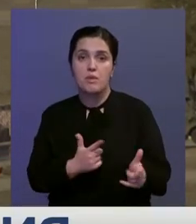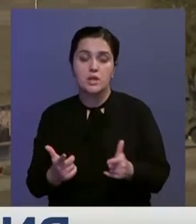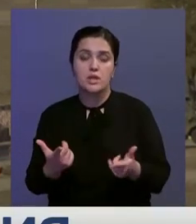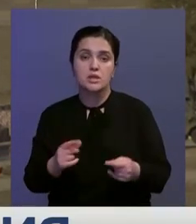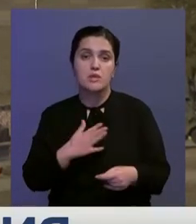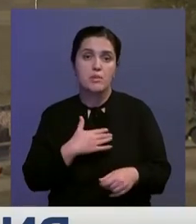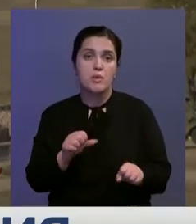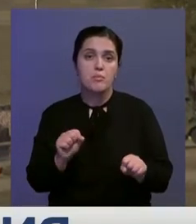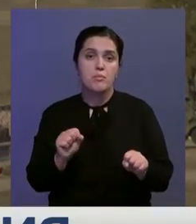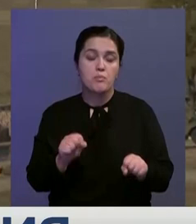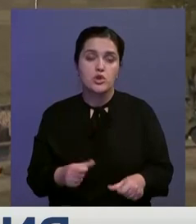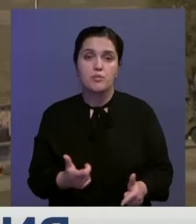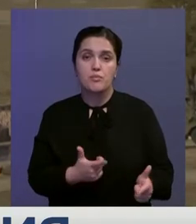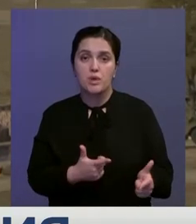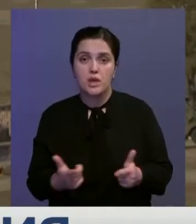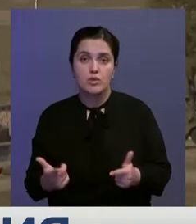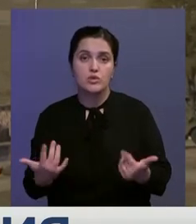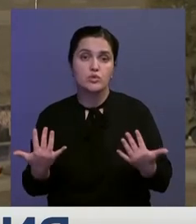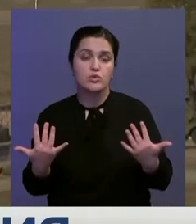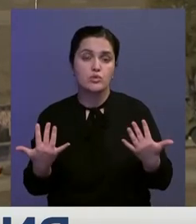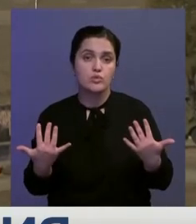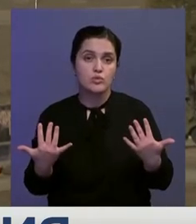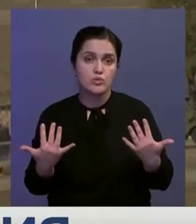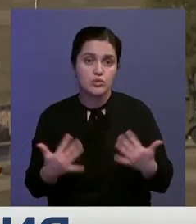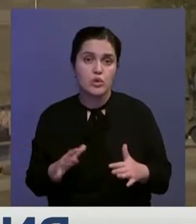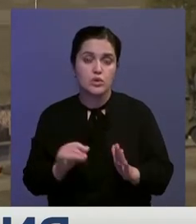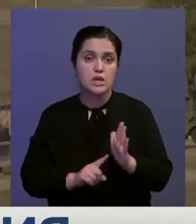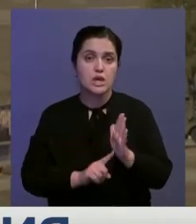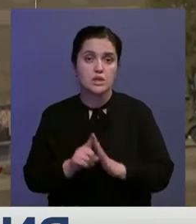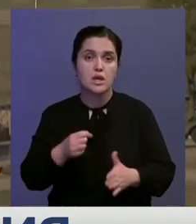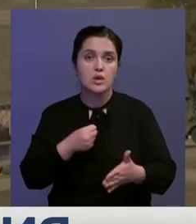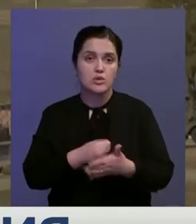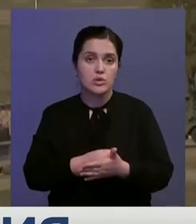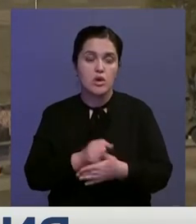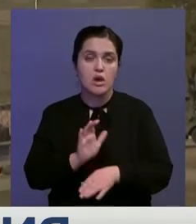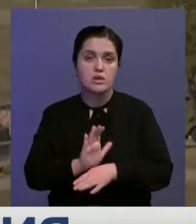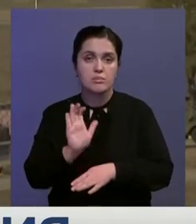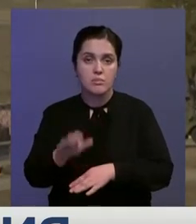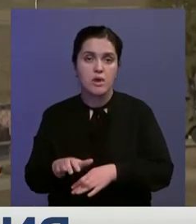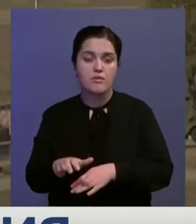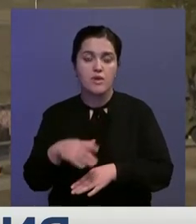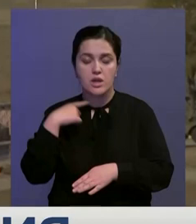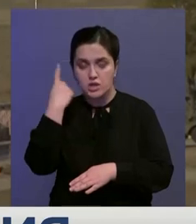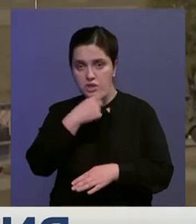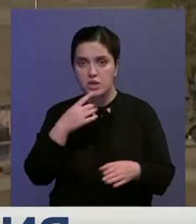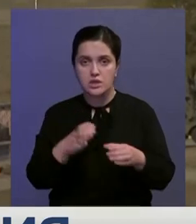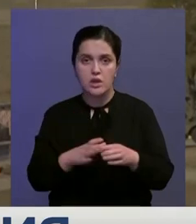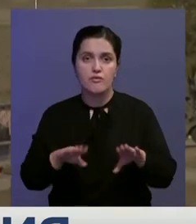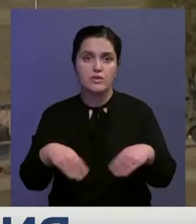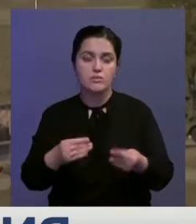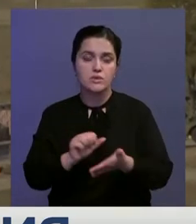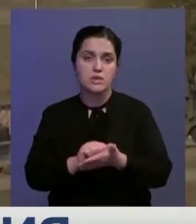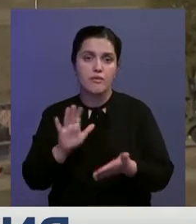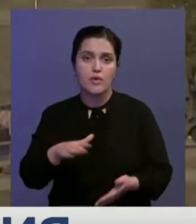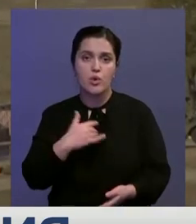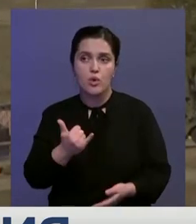можем готовить уже непосредственно от начала и до отправки весь личный состав с вручением сертификата. У